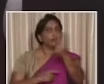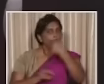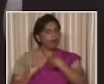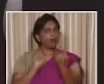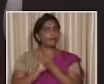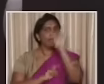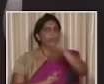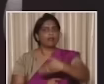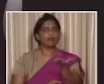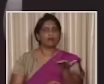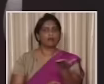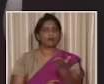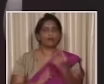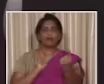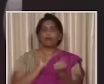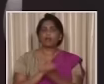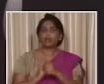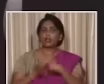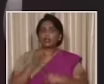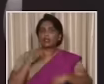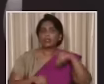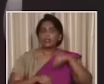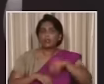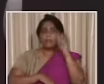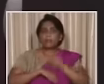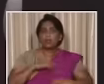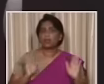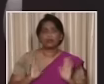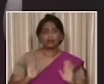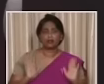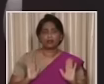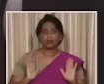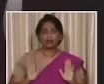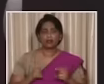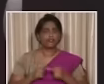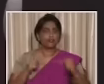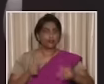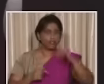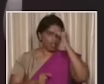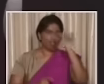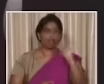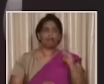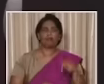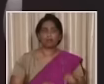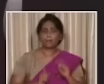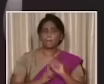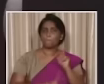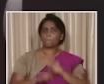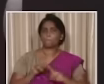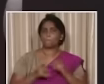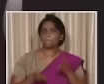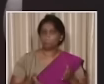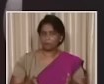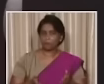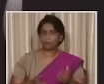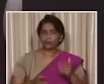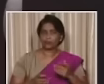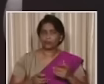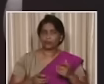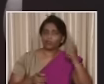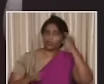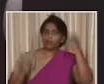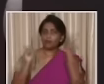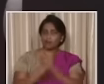මාව හම් වෙන්න. ඒ හම් වෙන්නේ දේශපාලන කුමන්ත්‍රණ කරන්න නෙවෙයි. මේ විපක්ෂ නායක කාර්යාලයේ මේ පාර්ලිමේන්තුව මේ ඔලුගෙඩි සැල්ලම්